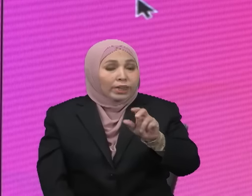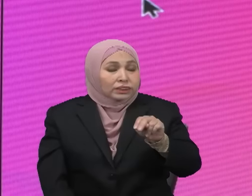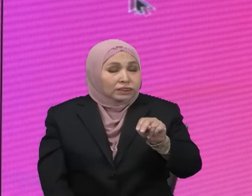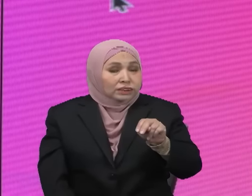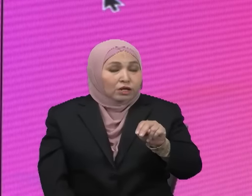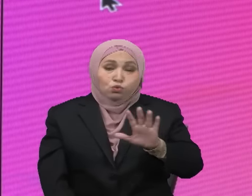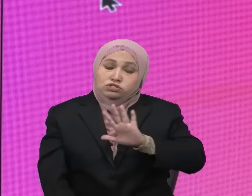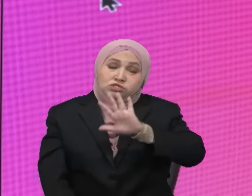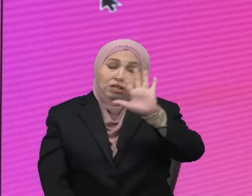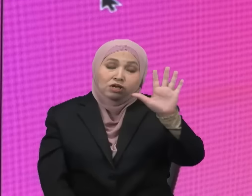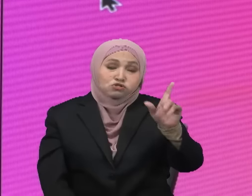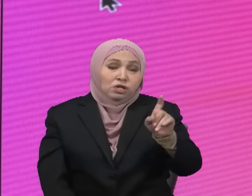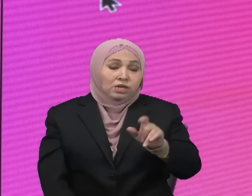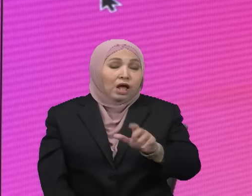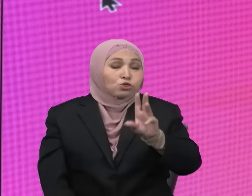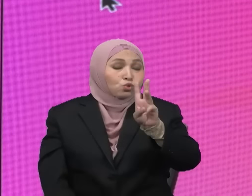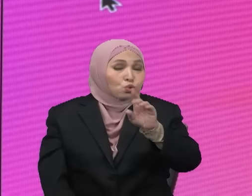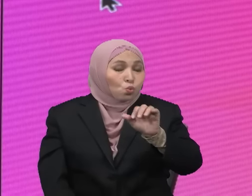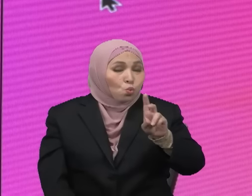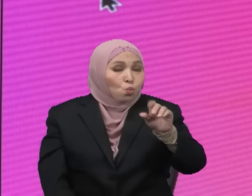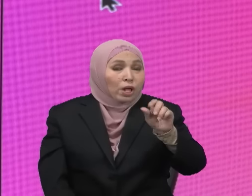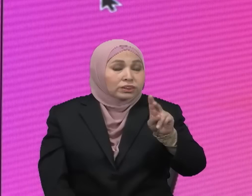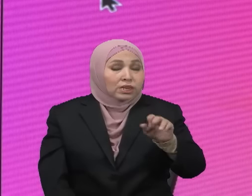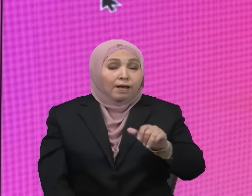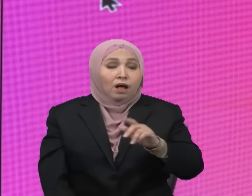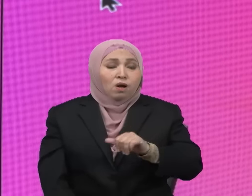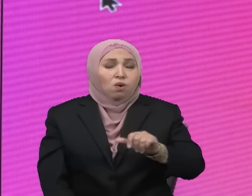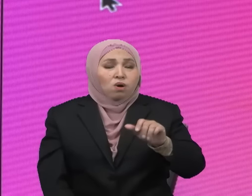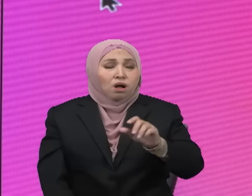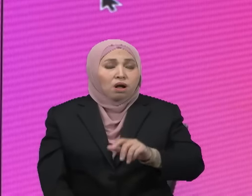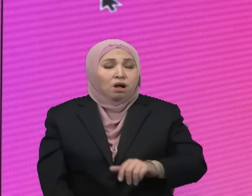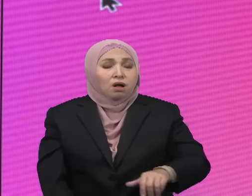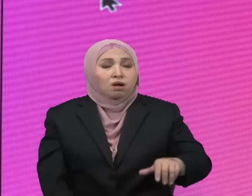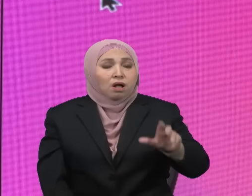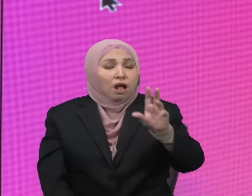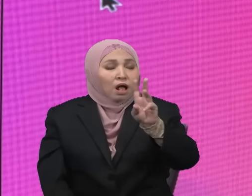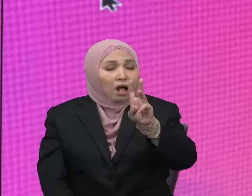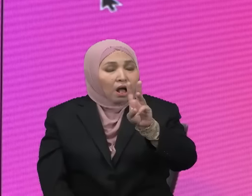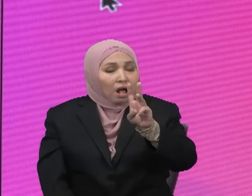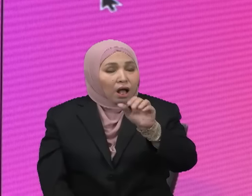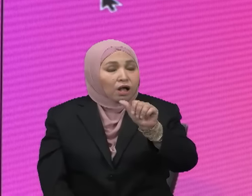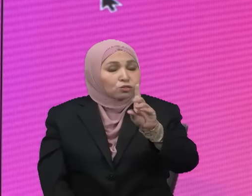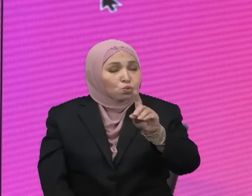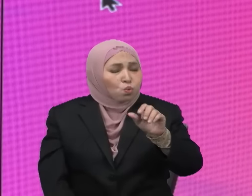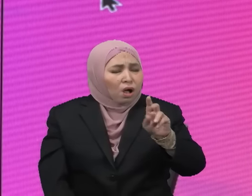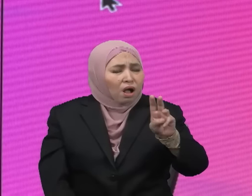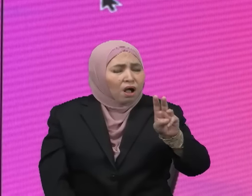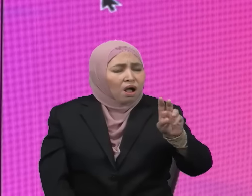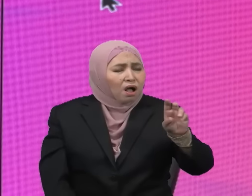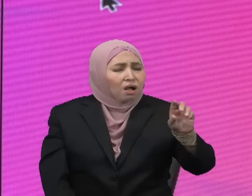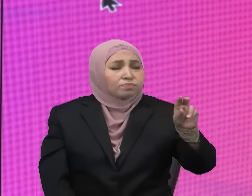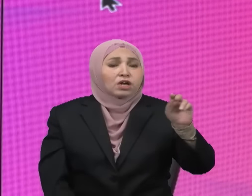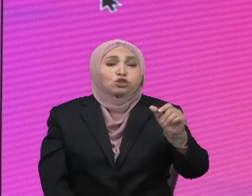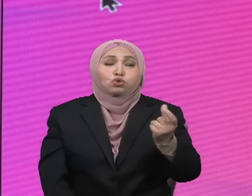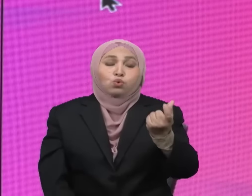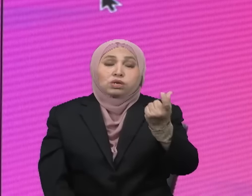itu jelaskan mati aduwan. Tetapi kita baca aduwan, kita masih lagi kekalkan nun